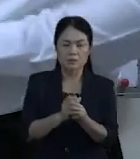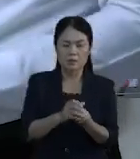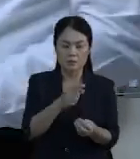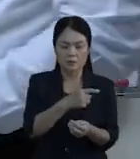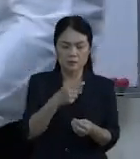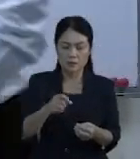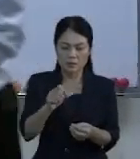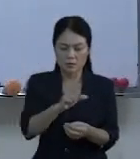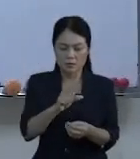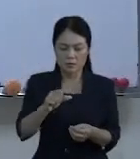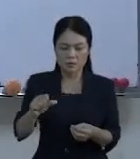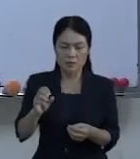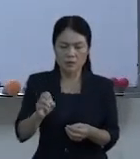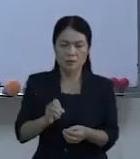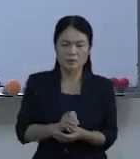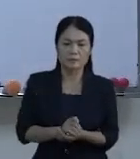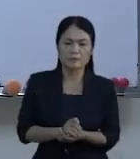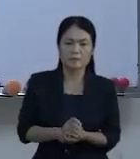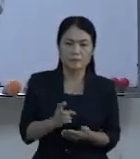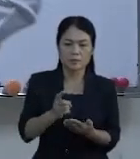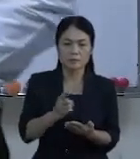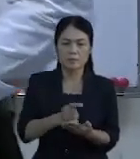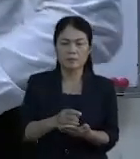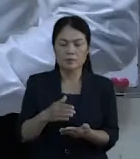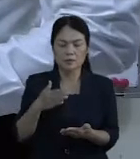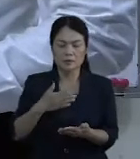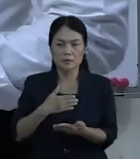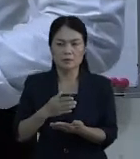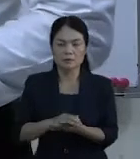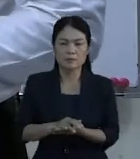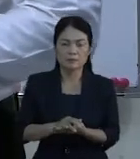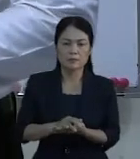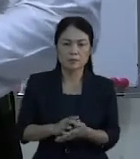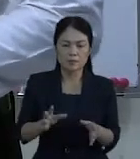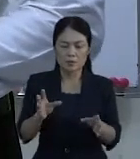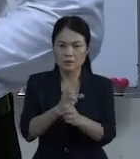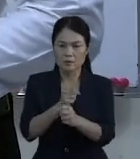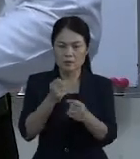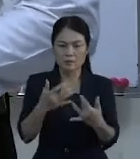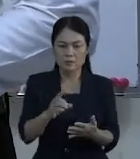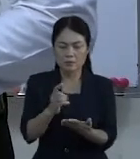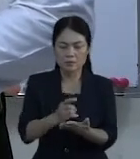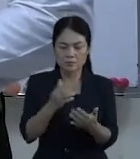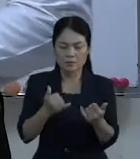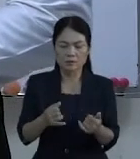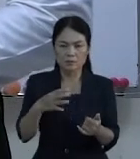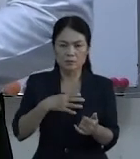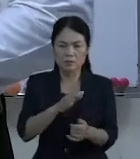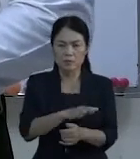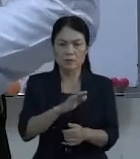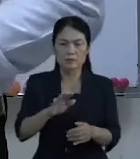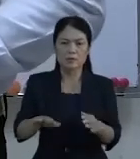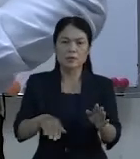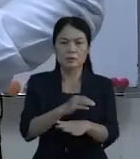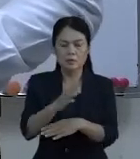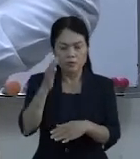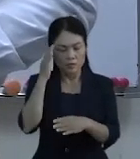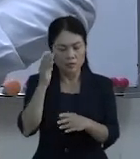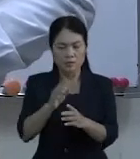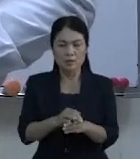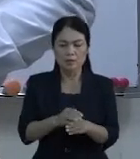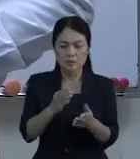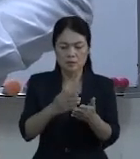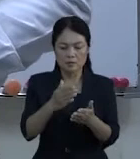và ai mê điên bảo lực rú và mình chọn hai mê điên ý cứ chong ở con trẻ bằng cột chìm